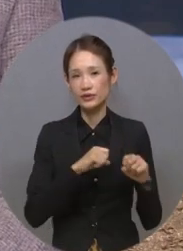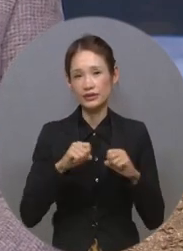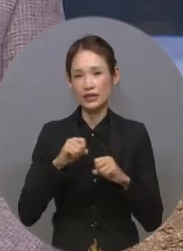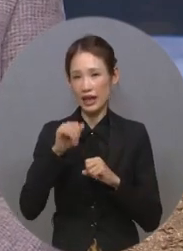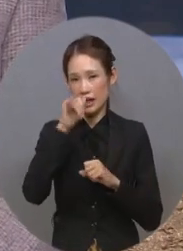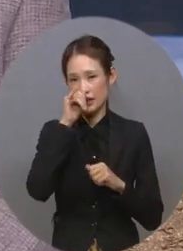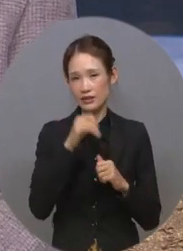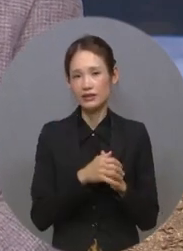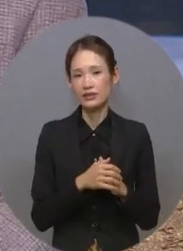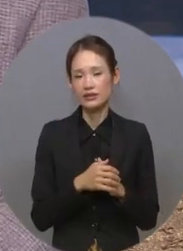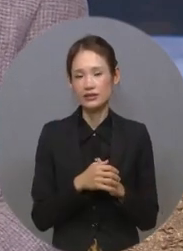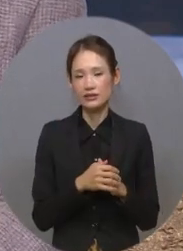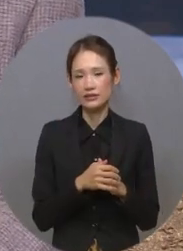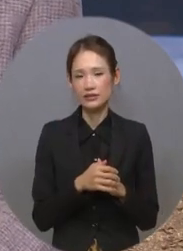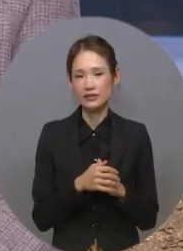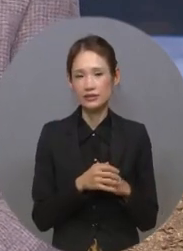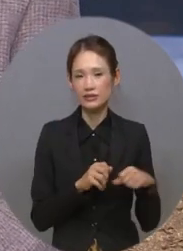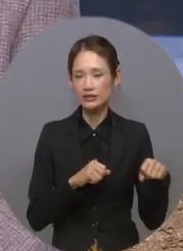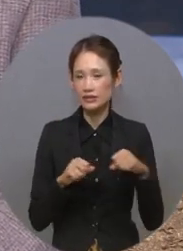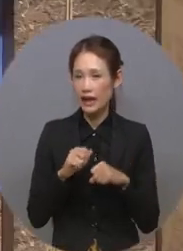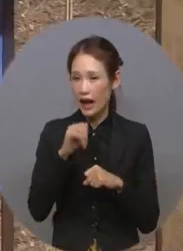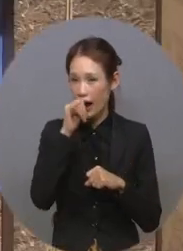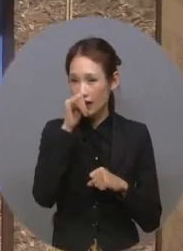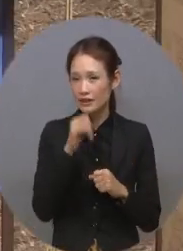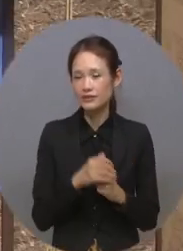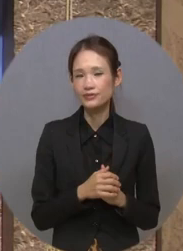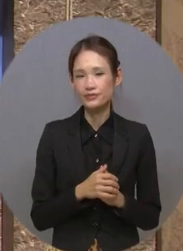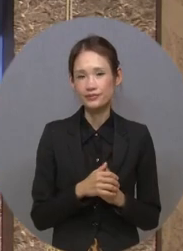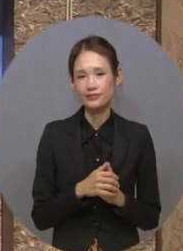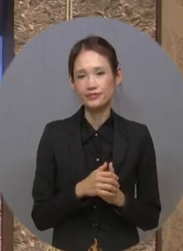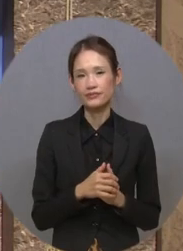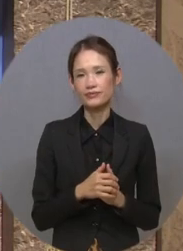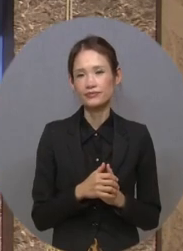여러 군데가 시행하는 데가 있는데 네. 근데 이